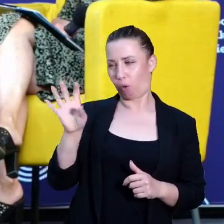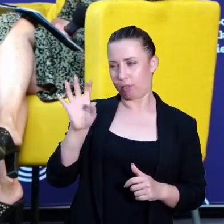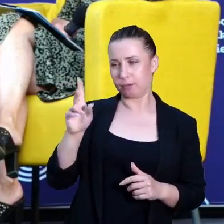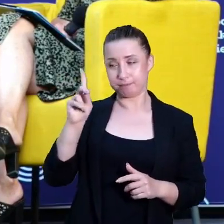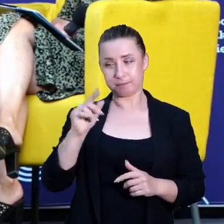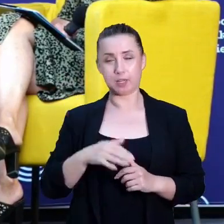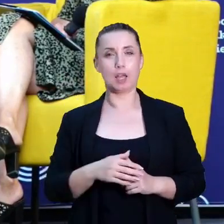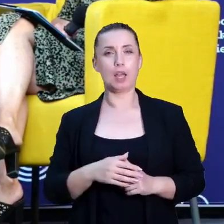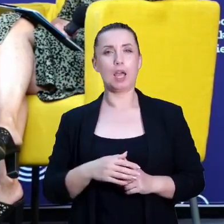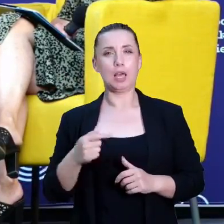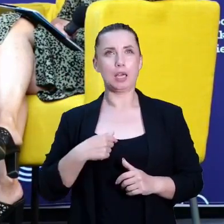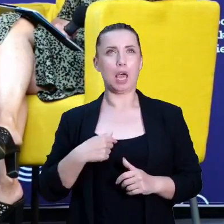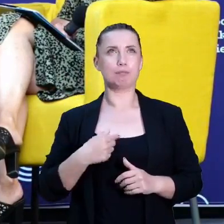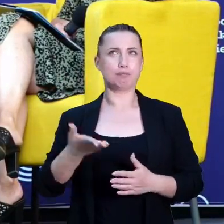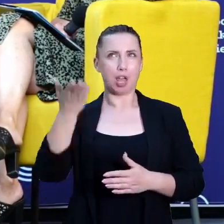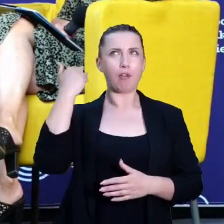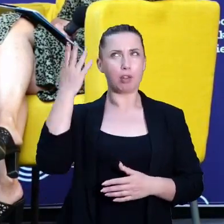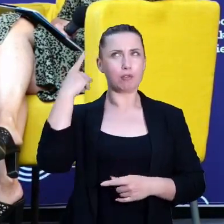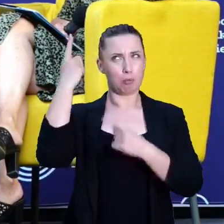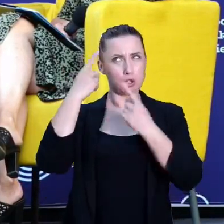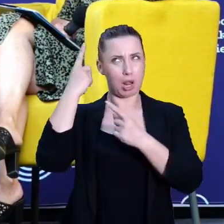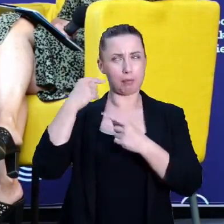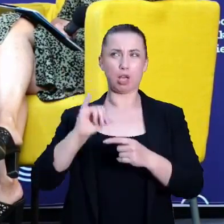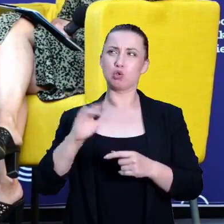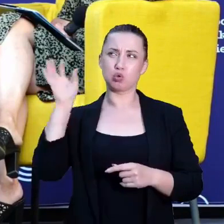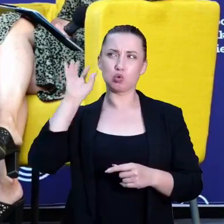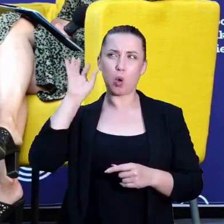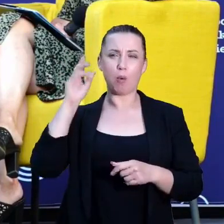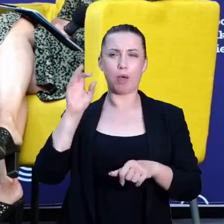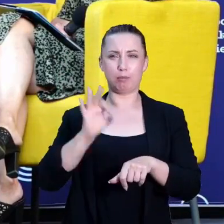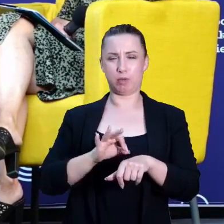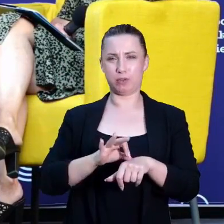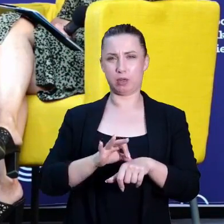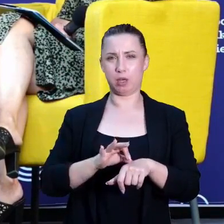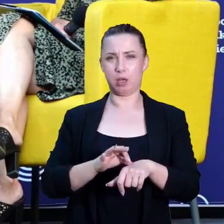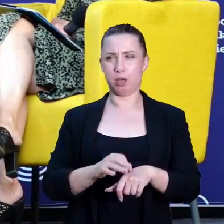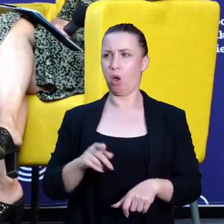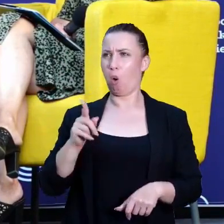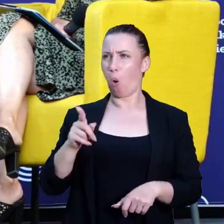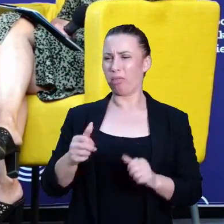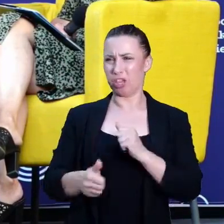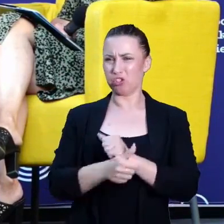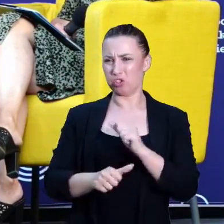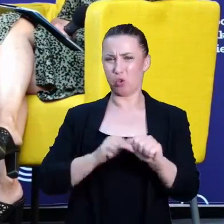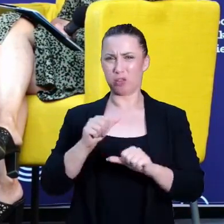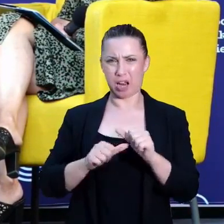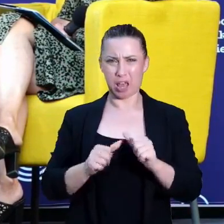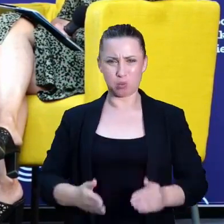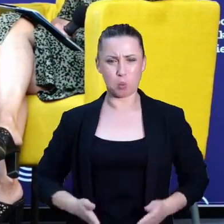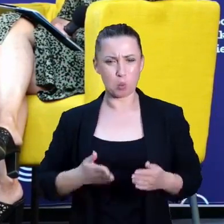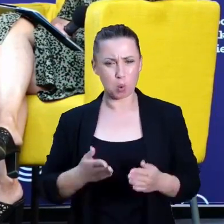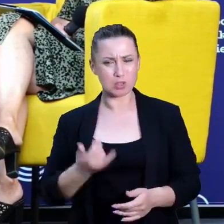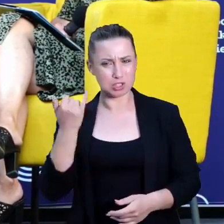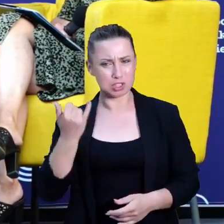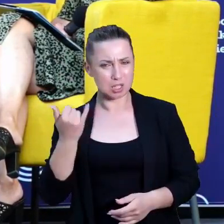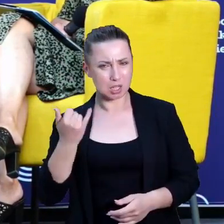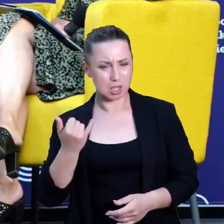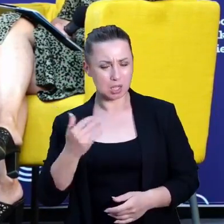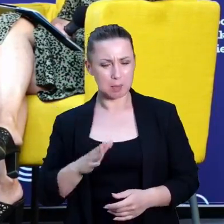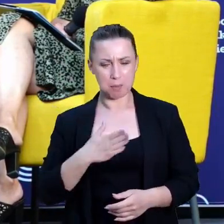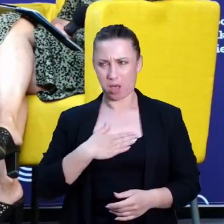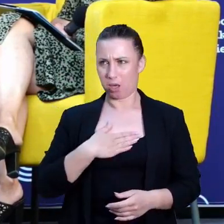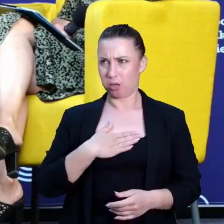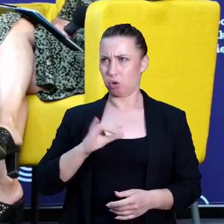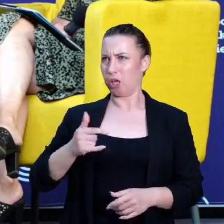wtedy myślałam, mając lat 20, że ten mój profesor już taki dojrzały, dopiero mu się urodziło dziecko. Jak to jest? Że przecież ile on